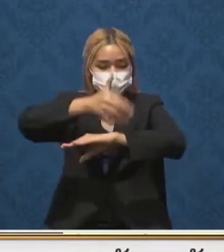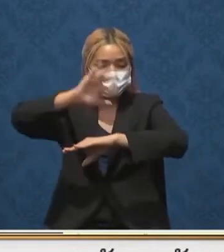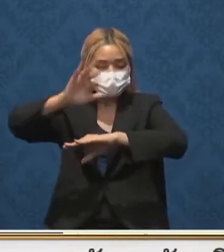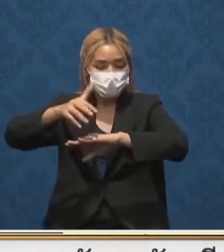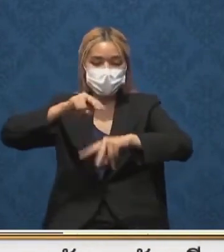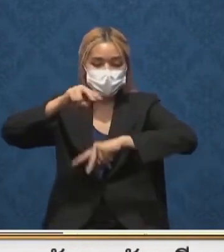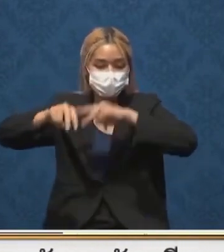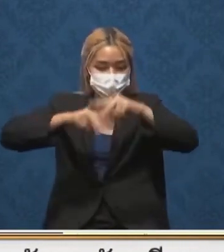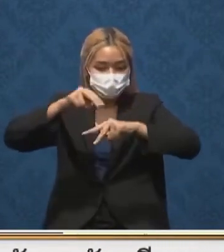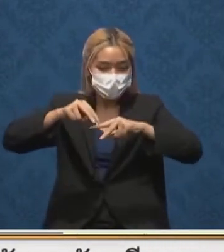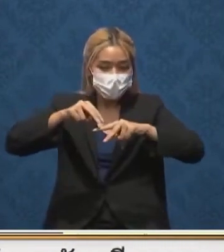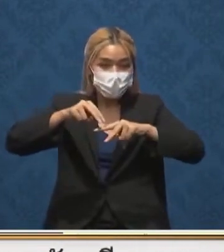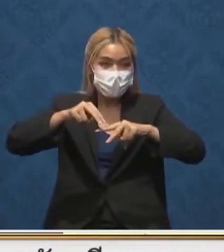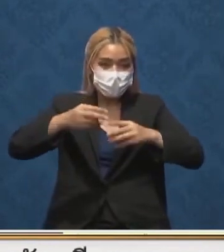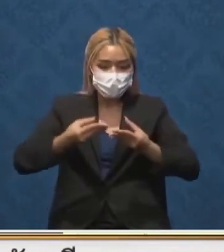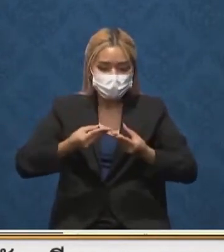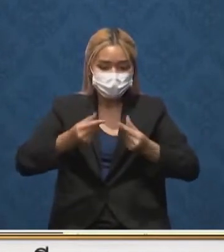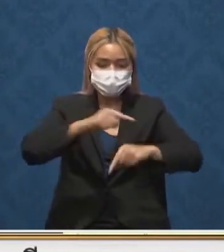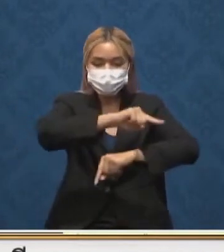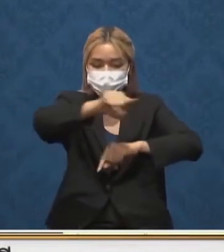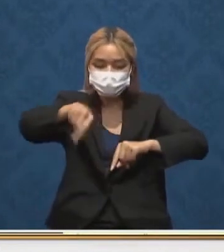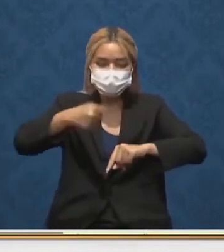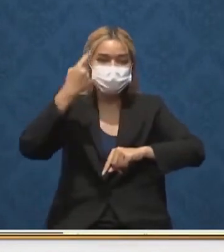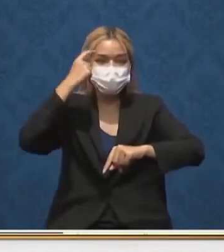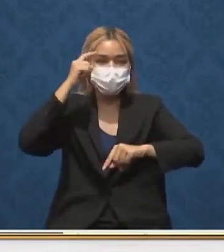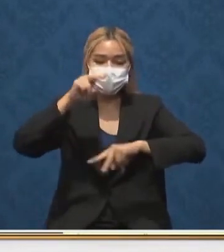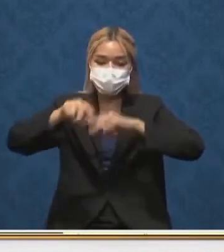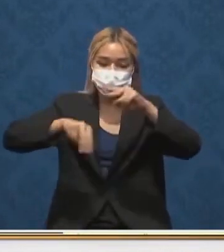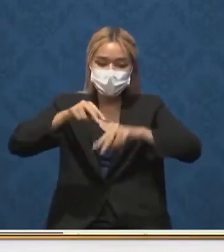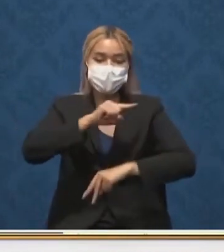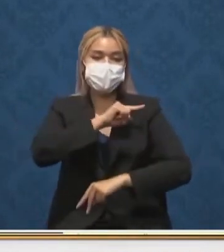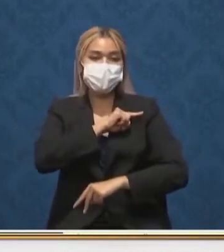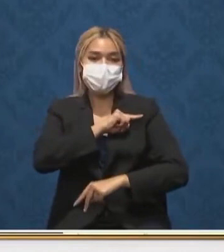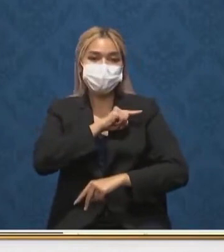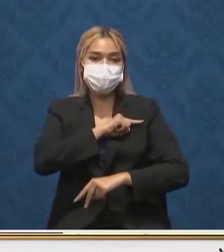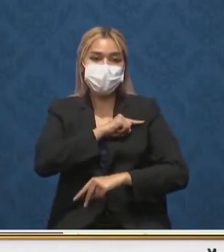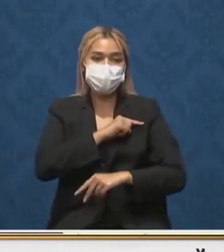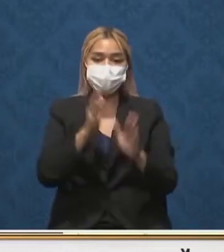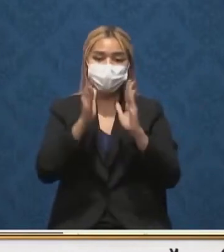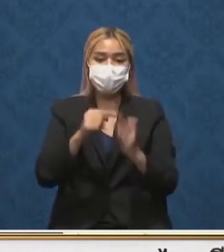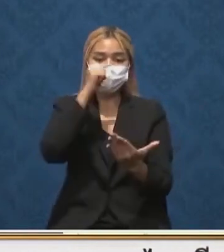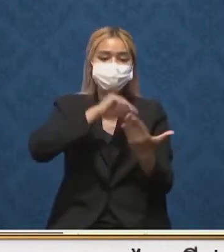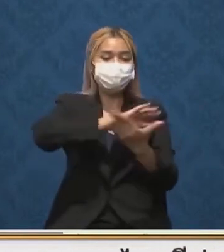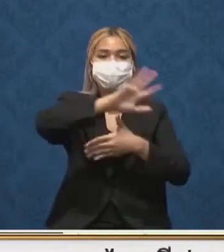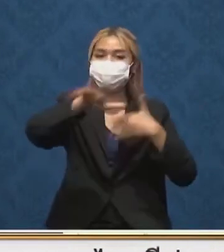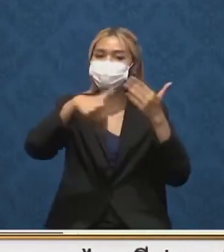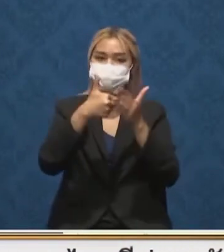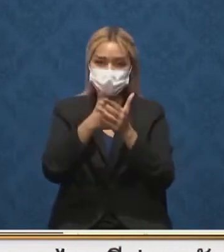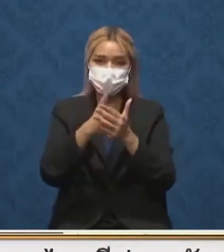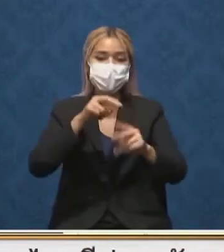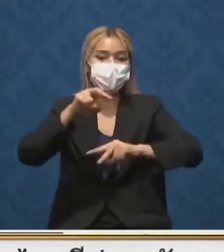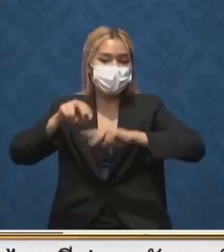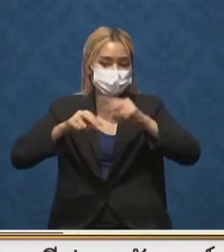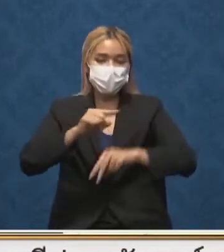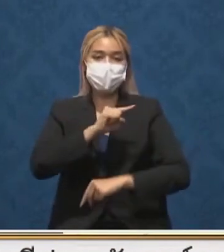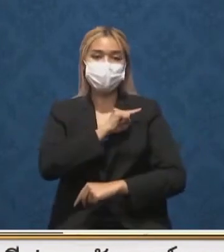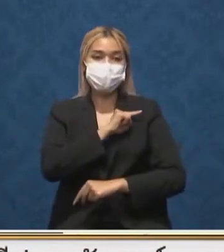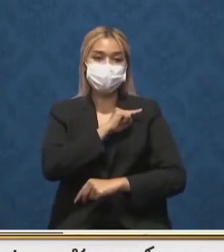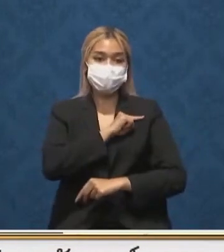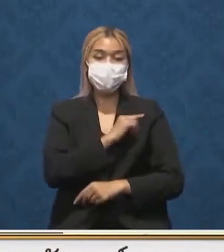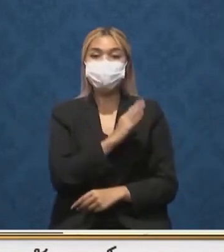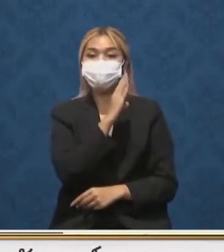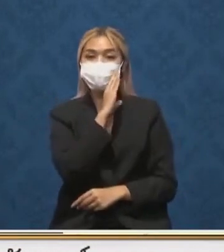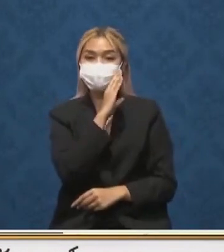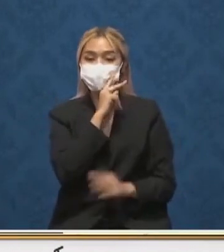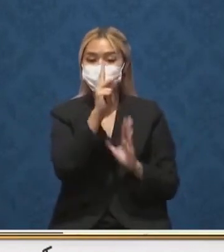แลพื้นที่ให้ใครเขาดูแลพื้นที่ให้คนไทยยทั้งประเทศการที่จะไปมีข้อ